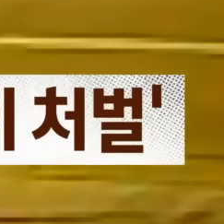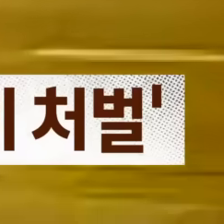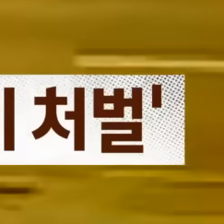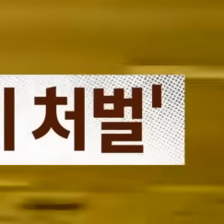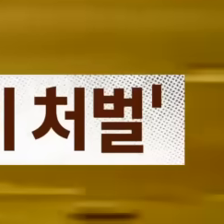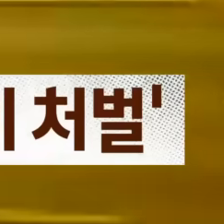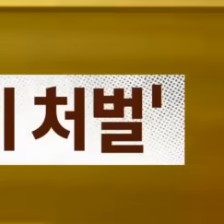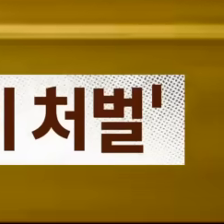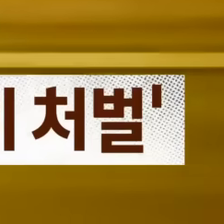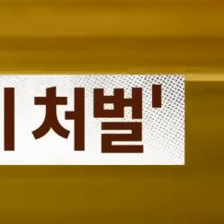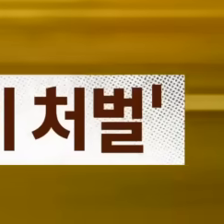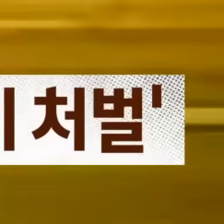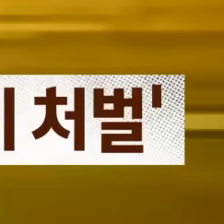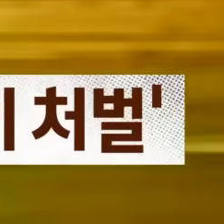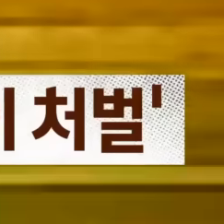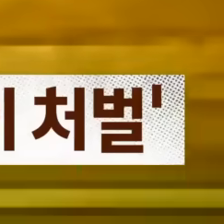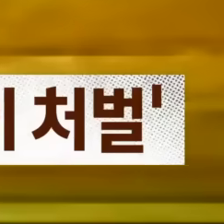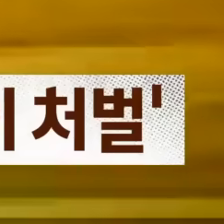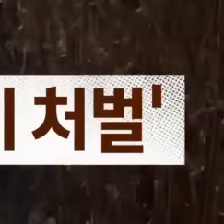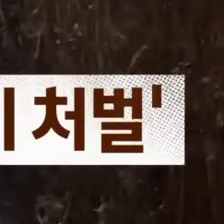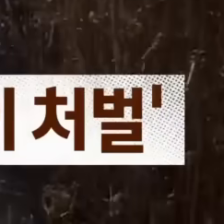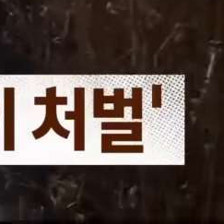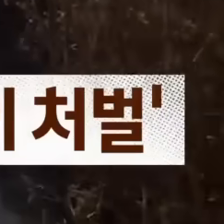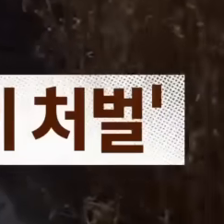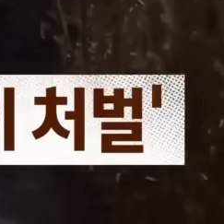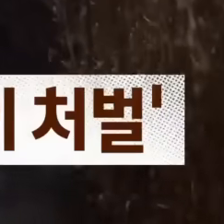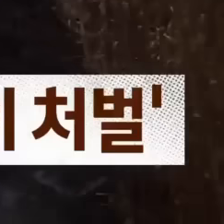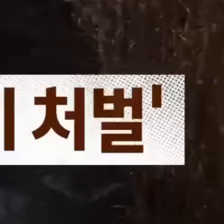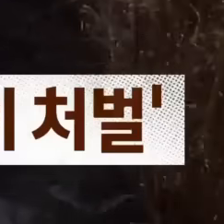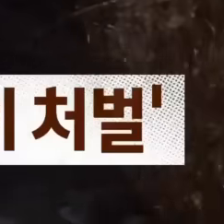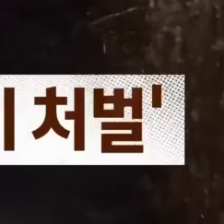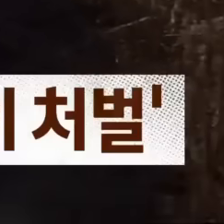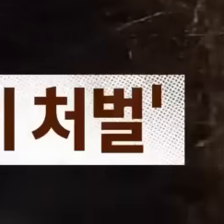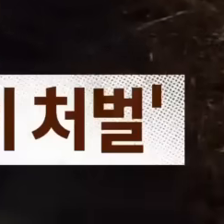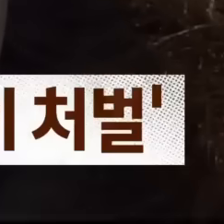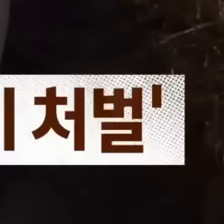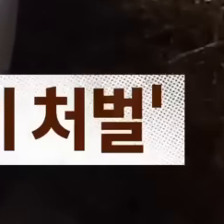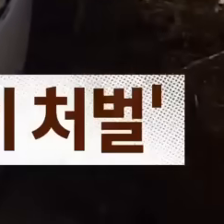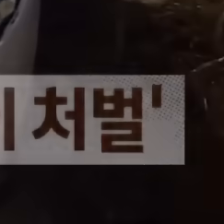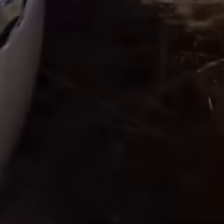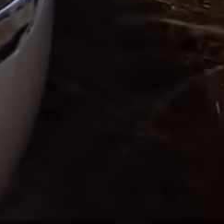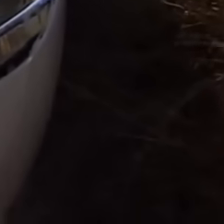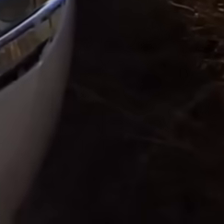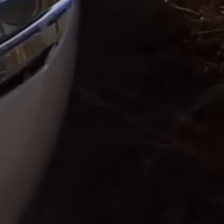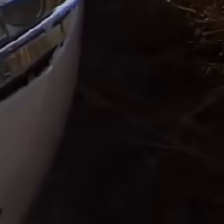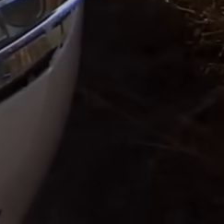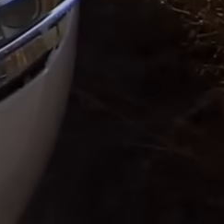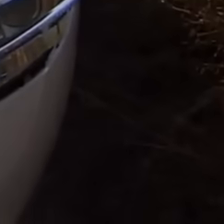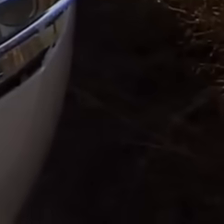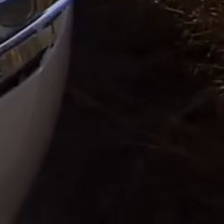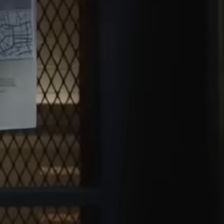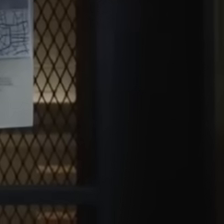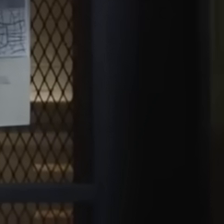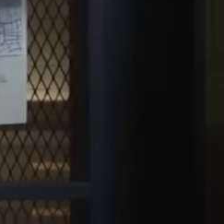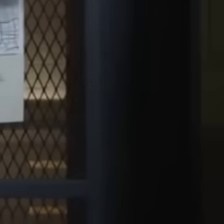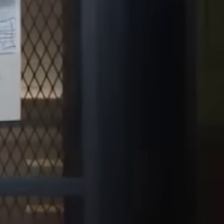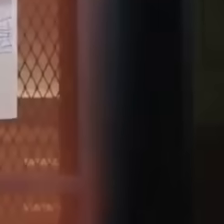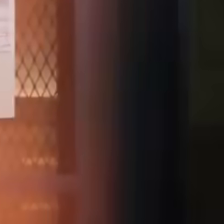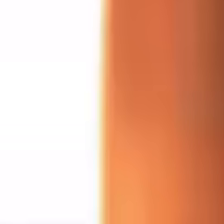일심에서 근보 1년 6개월을 선고받았습니다 유가족은 방망이 벌이라 반발하고